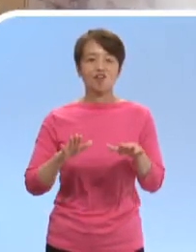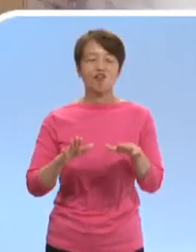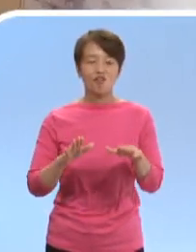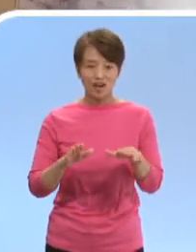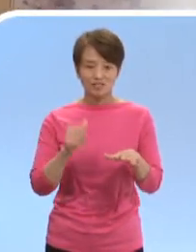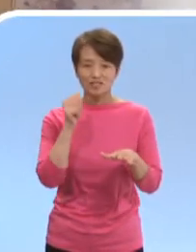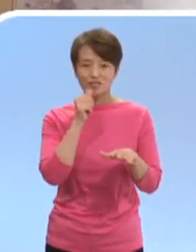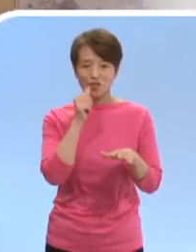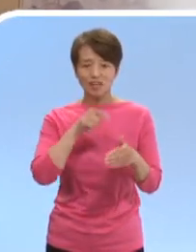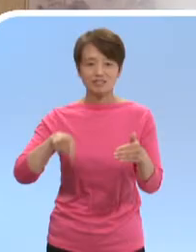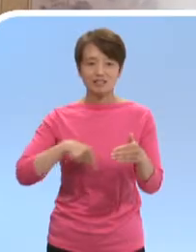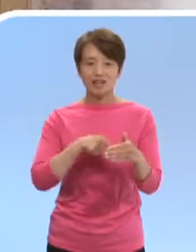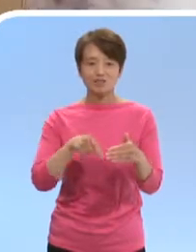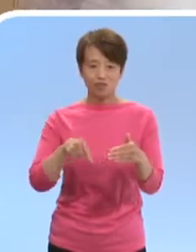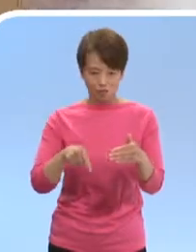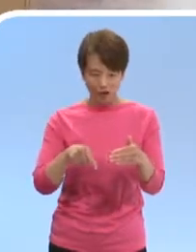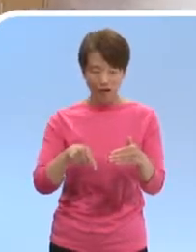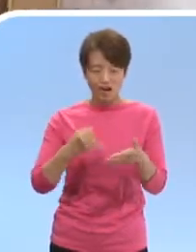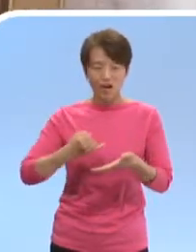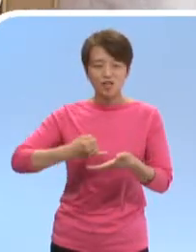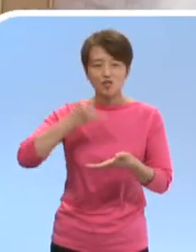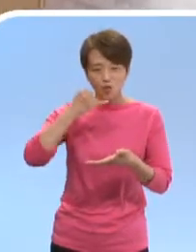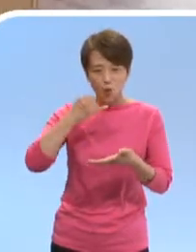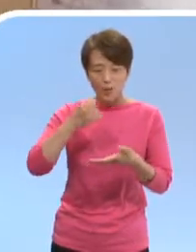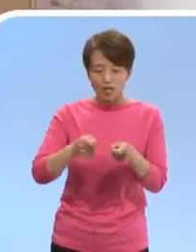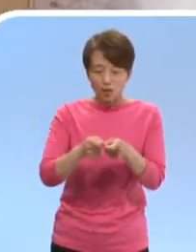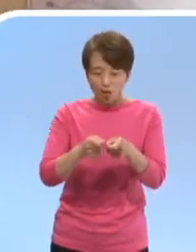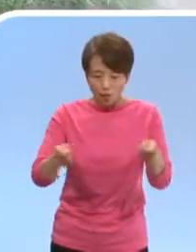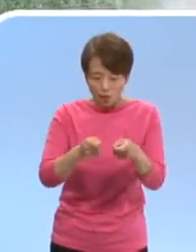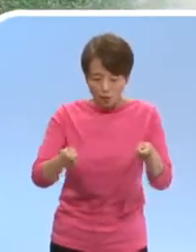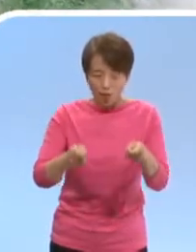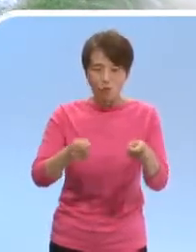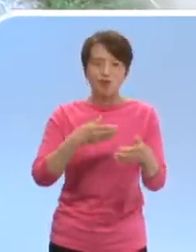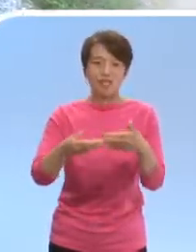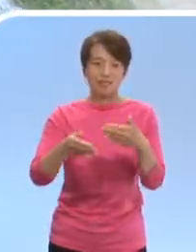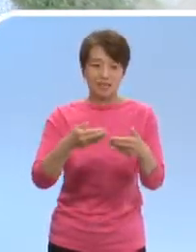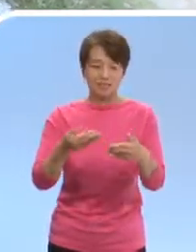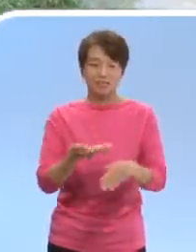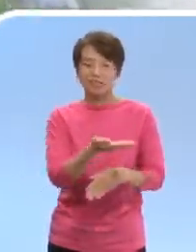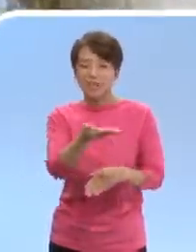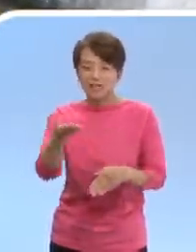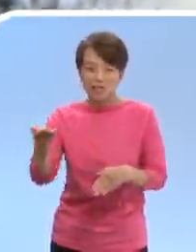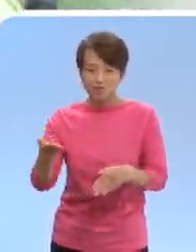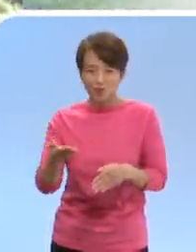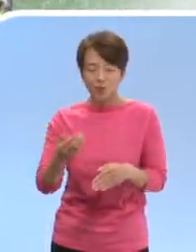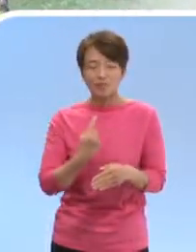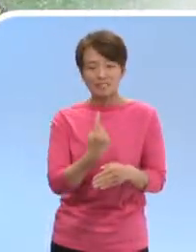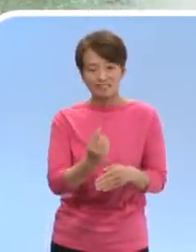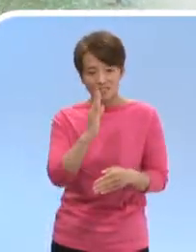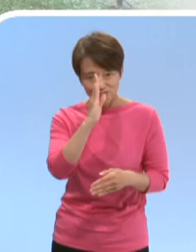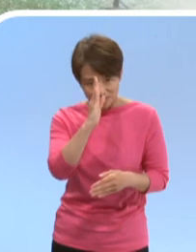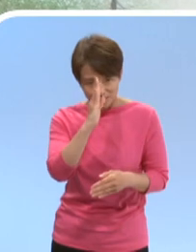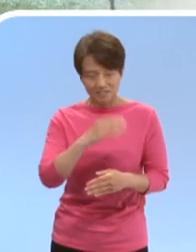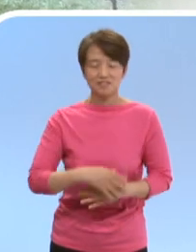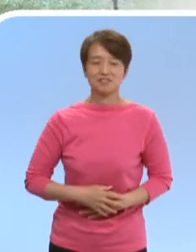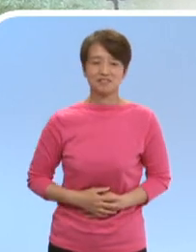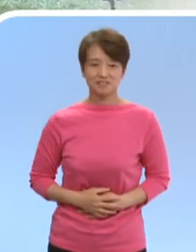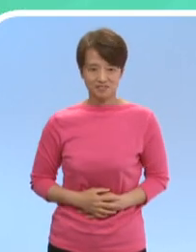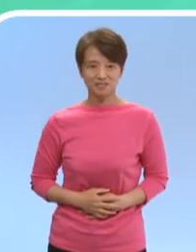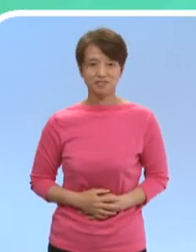今回ご紹介したフィーパビは、手延べそうめんの小分け体験。皆さんもぜひ遊びに来てね。